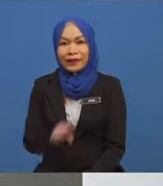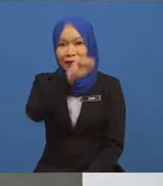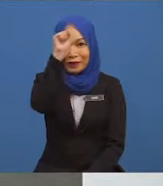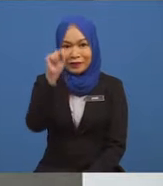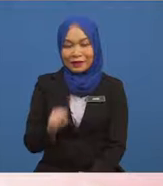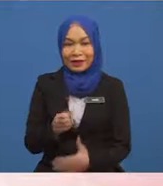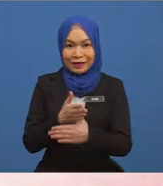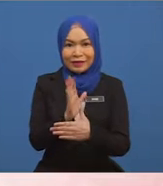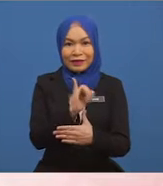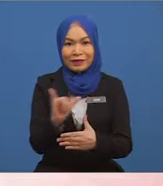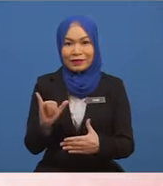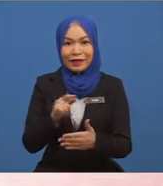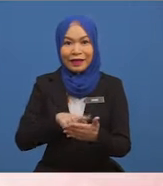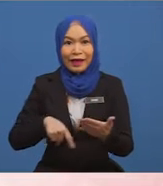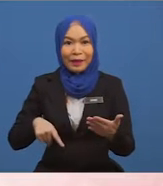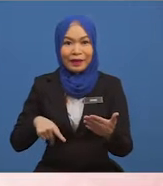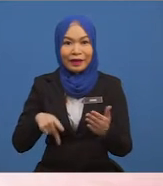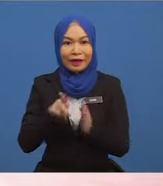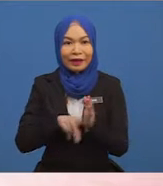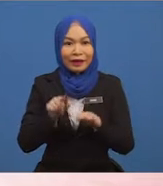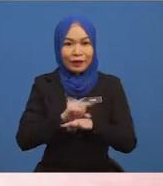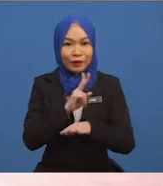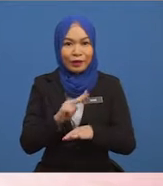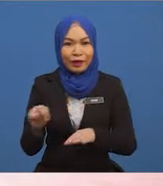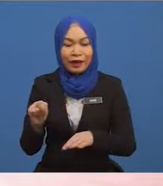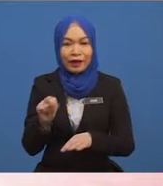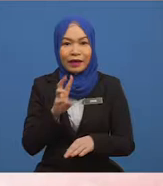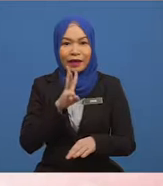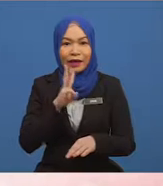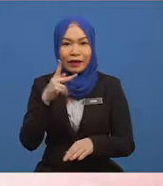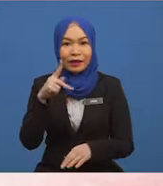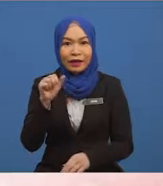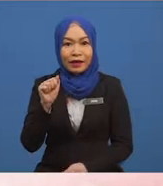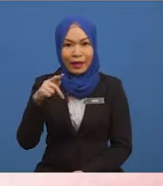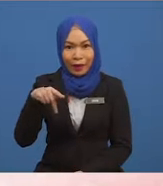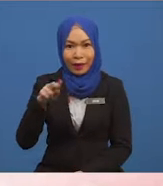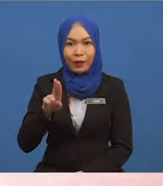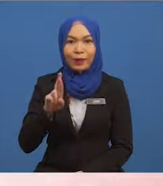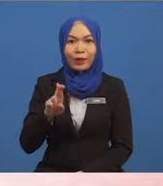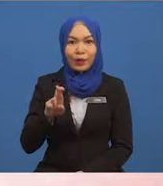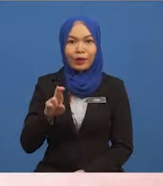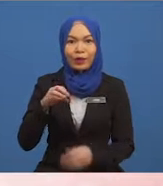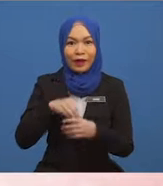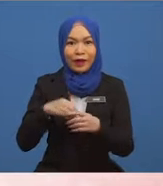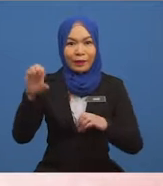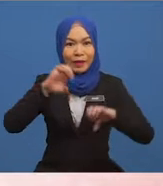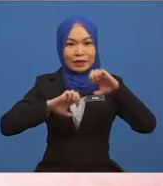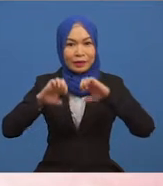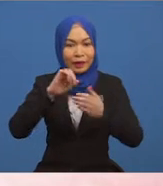Soalan berikutnya. Apakah kegunaan air kapur di dalam eksperimen tersebut?